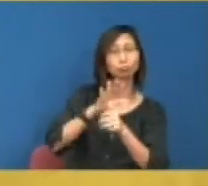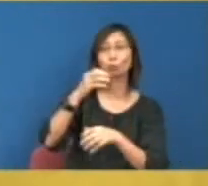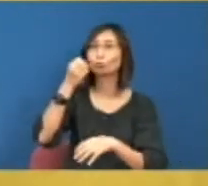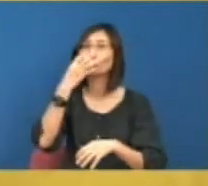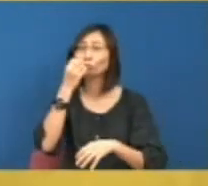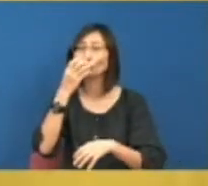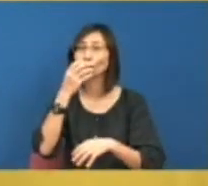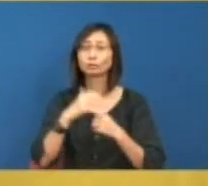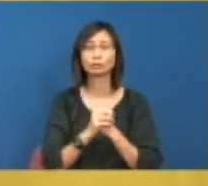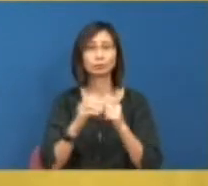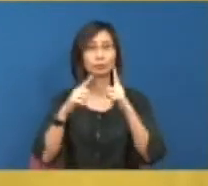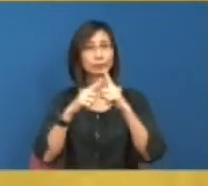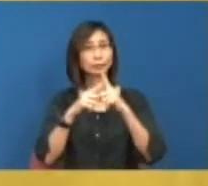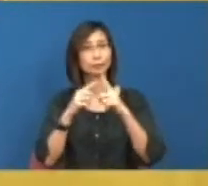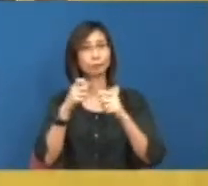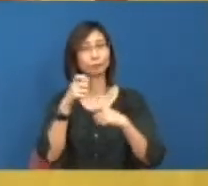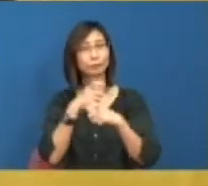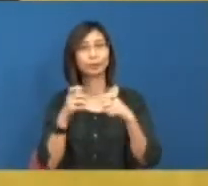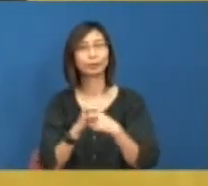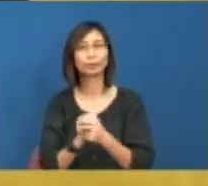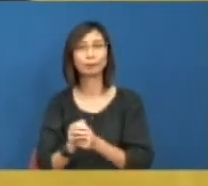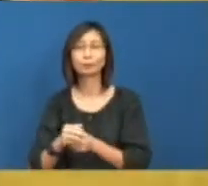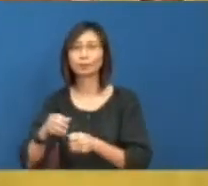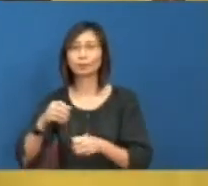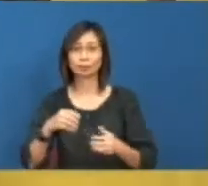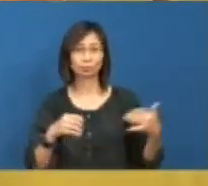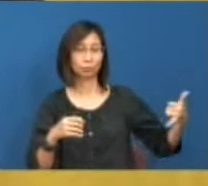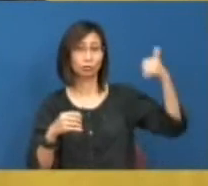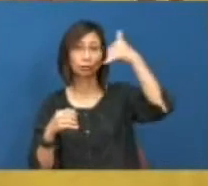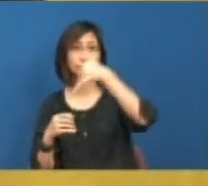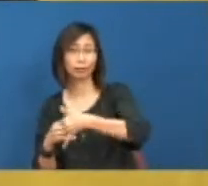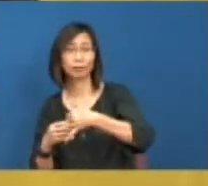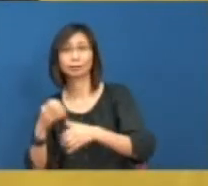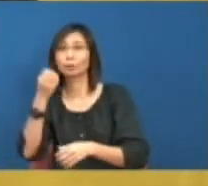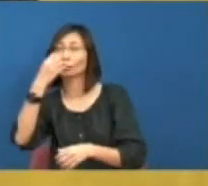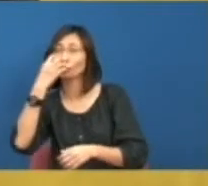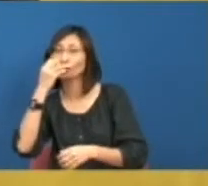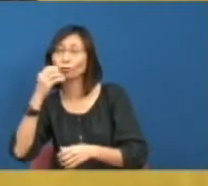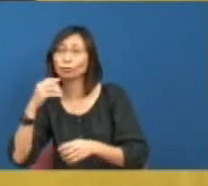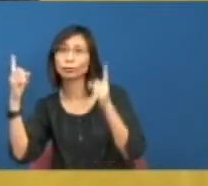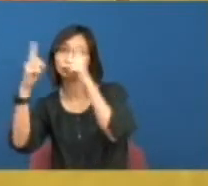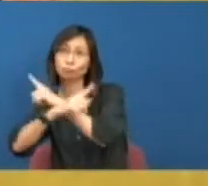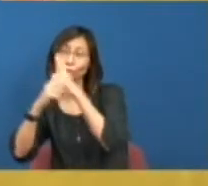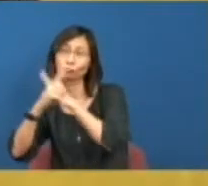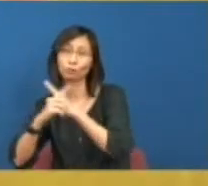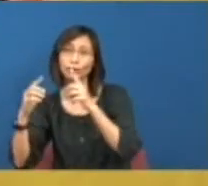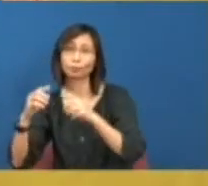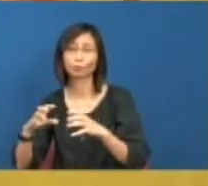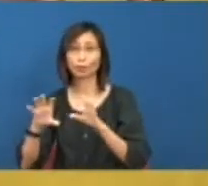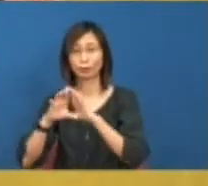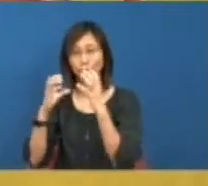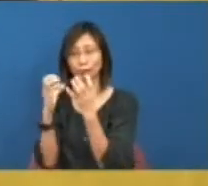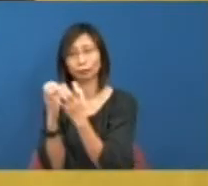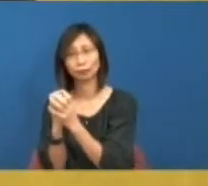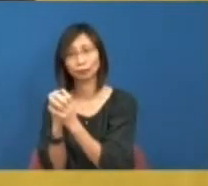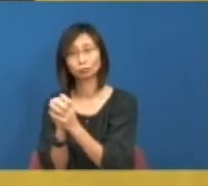他上去跟他合作，而他們下來都是由香港他們的代理人，即是那班小圈子選舉的背